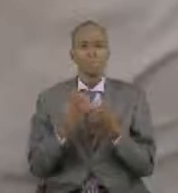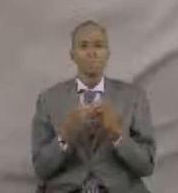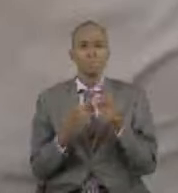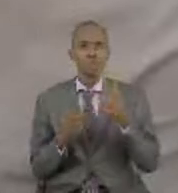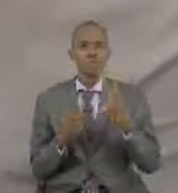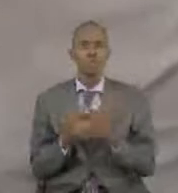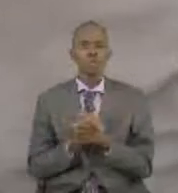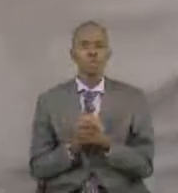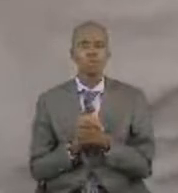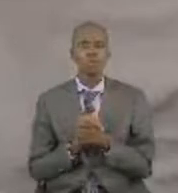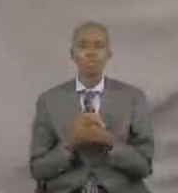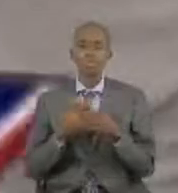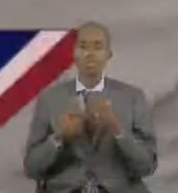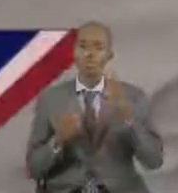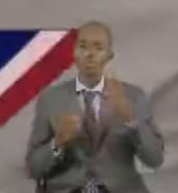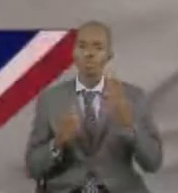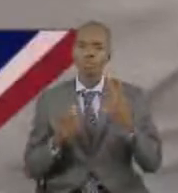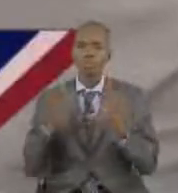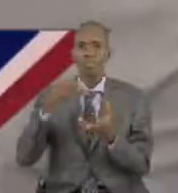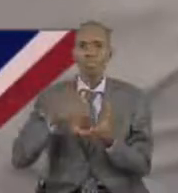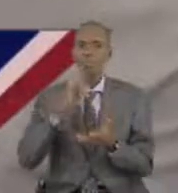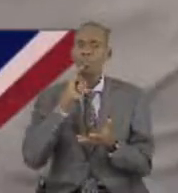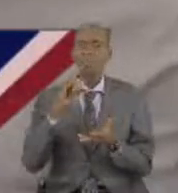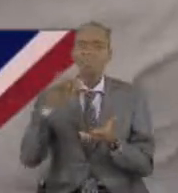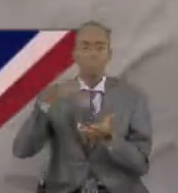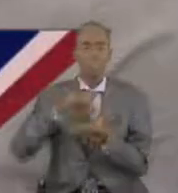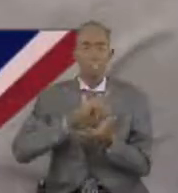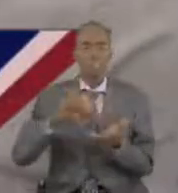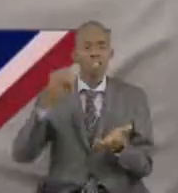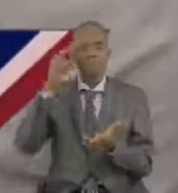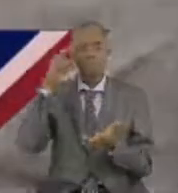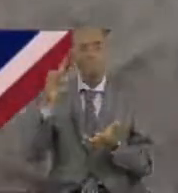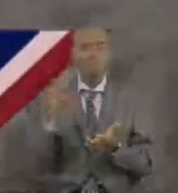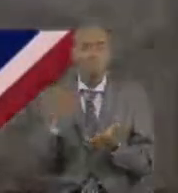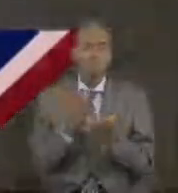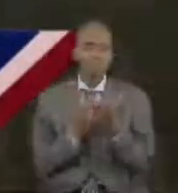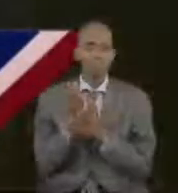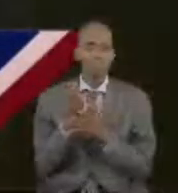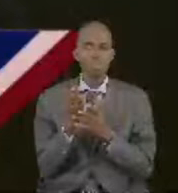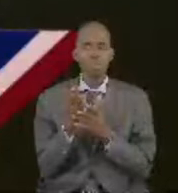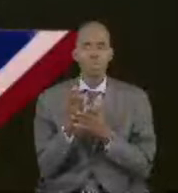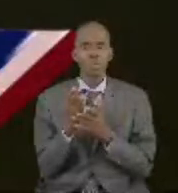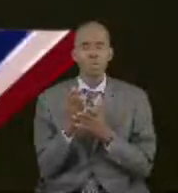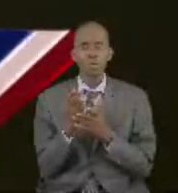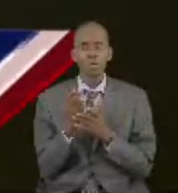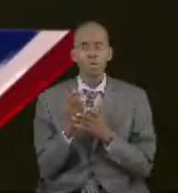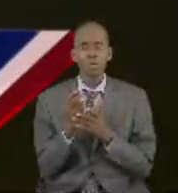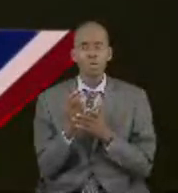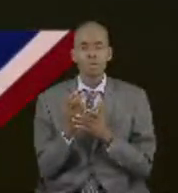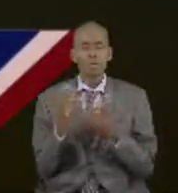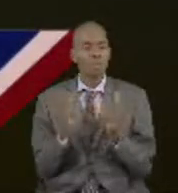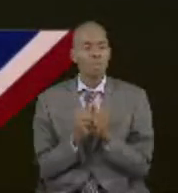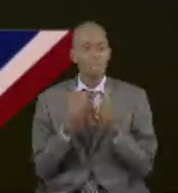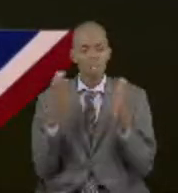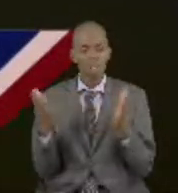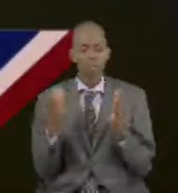élément. Deuxième élément, tenir pour la vérité comme Christ sans la compromission de